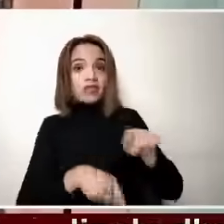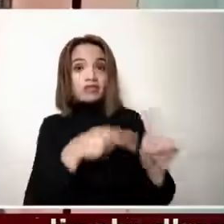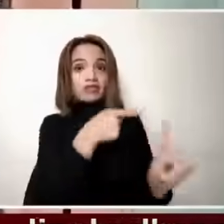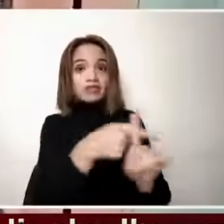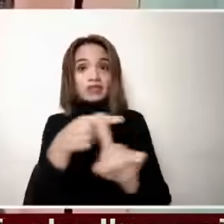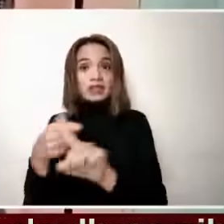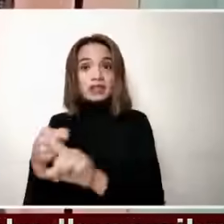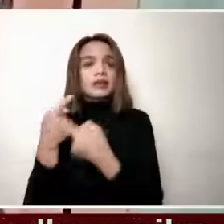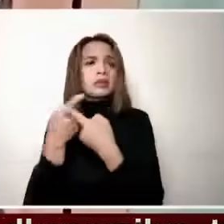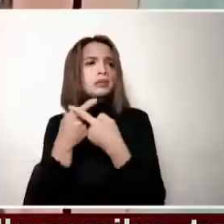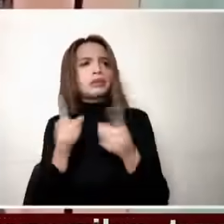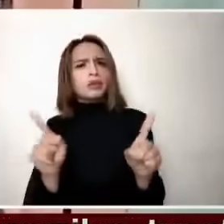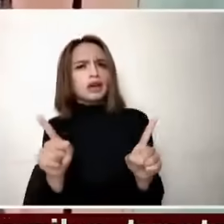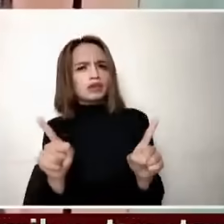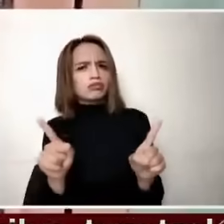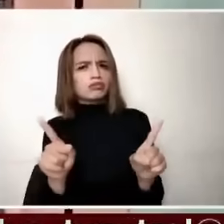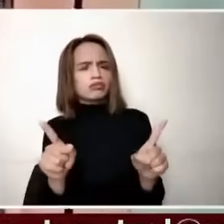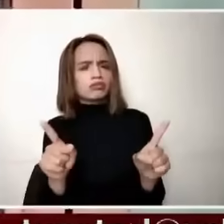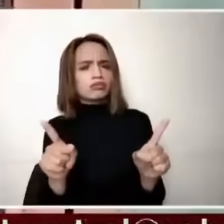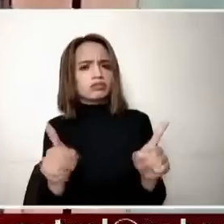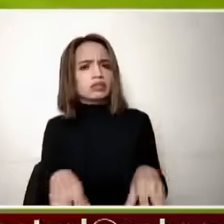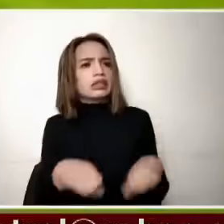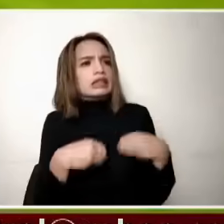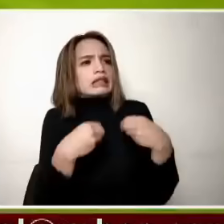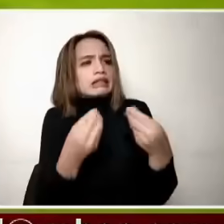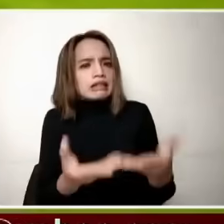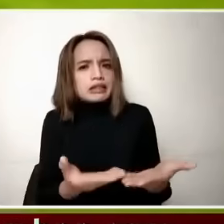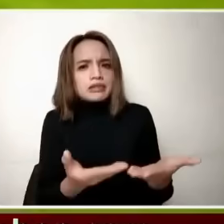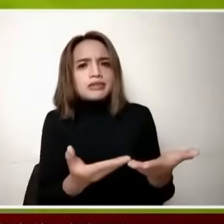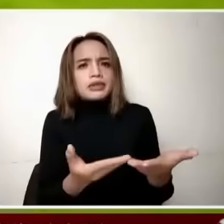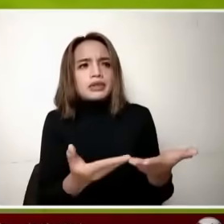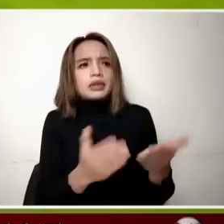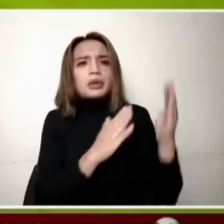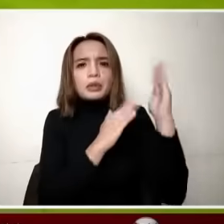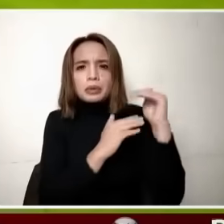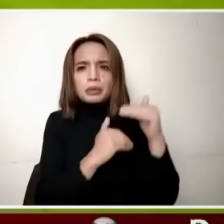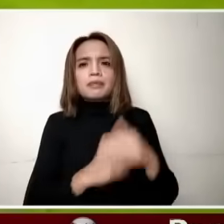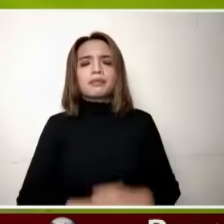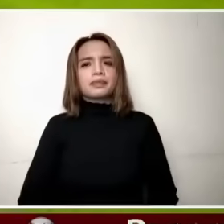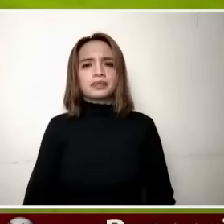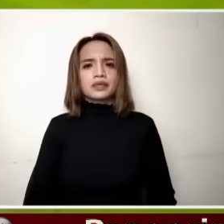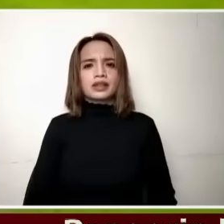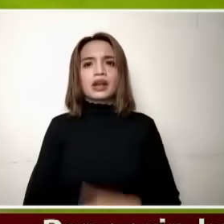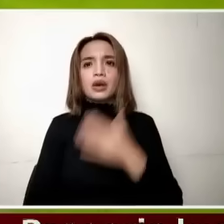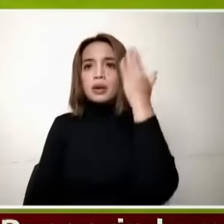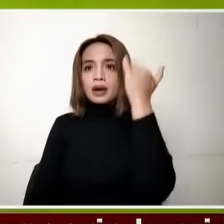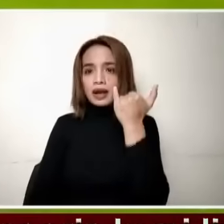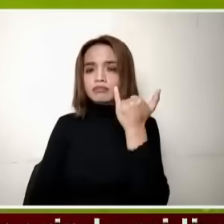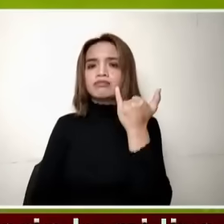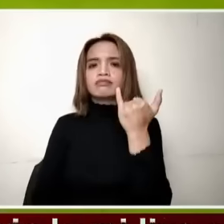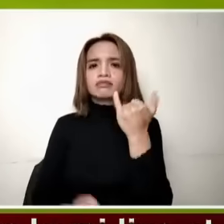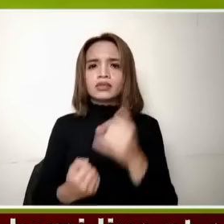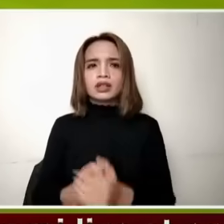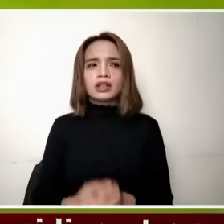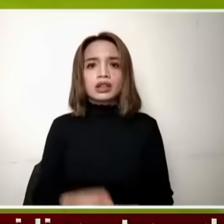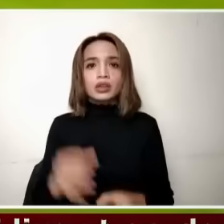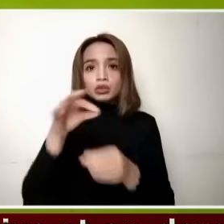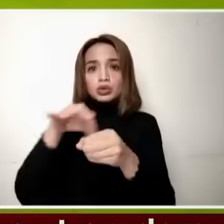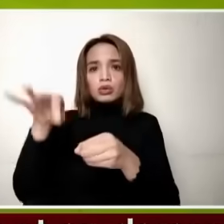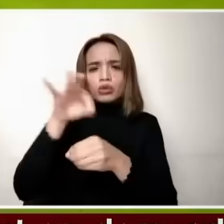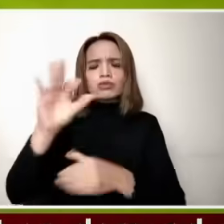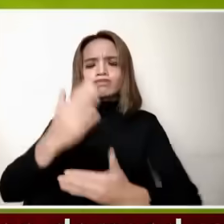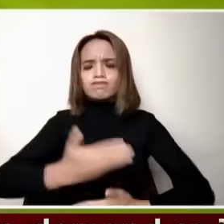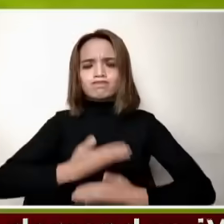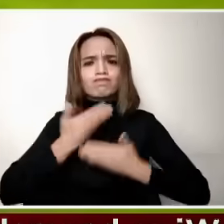bawat mga taong yumauna. Para mapasaya din ang mga kaluluwa, lalo-lalo na ng